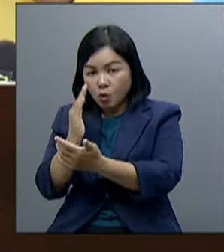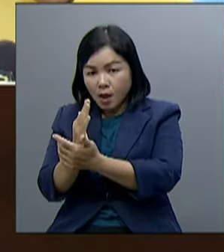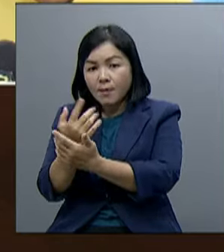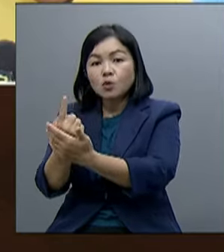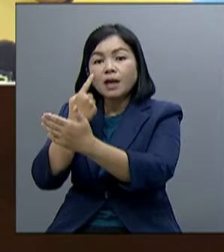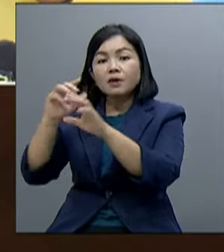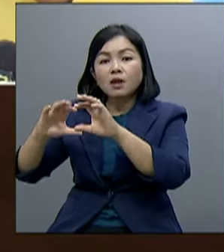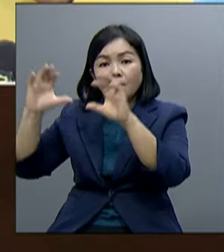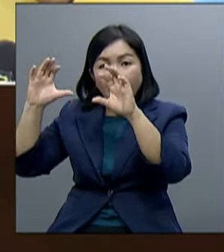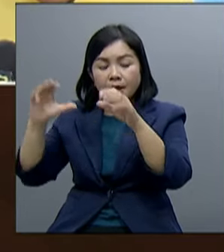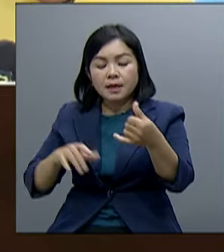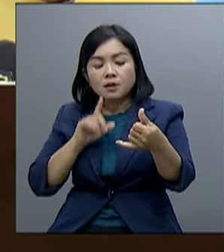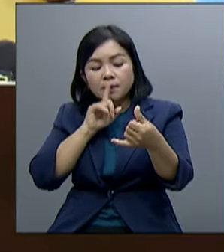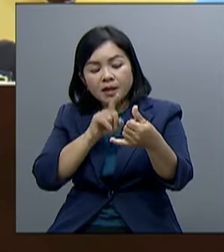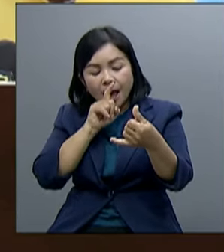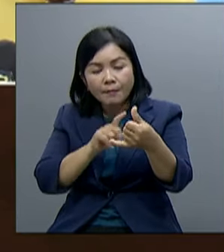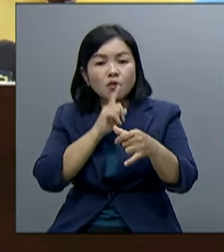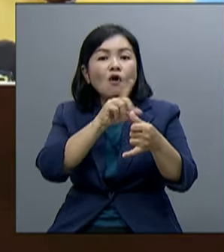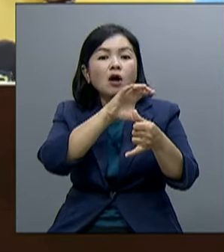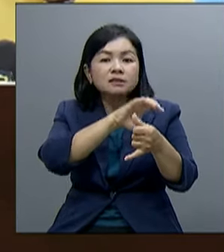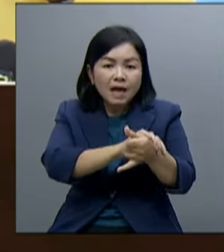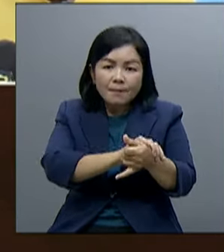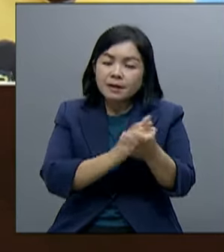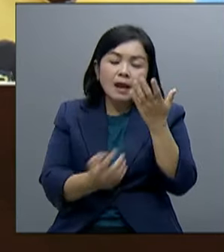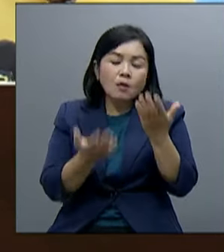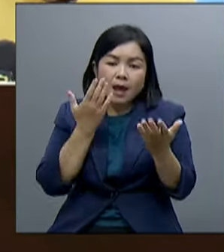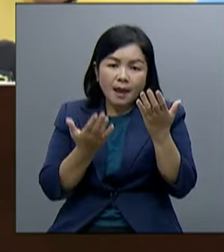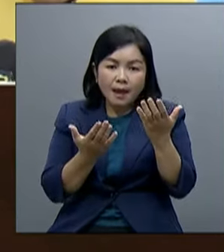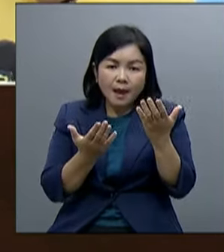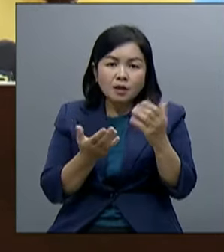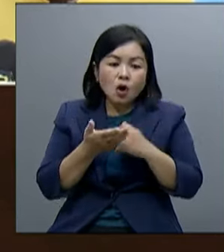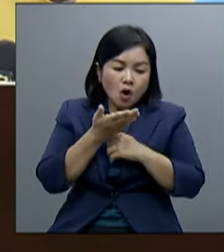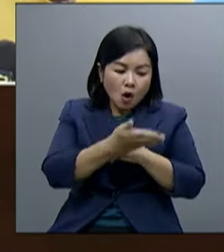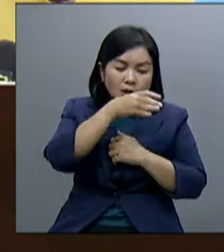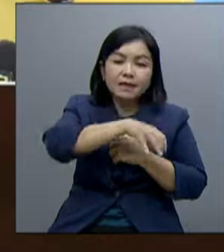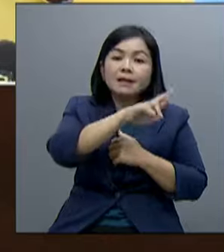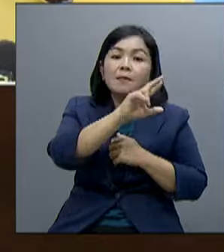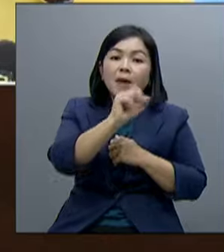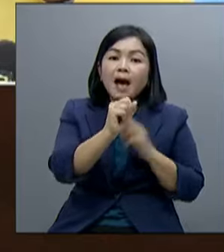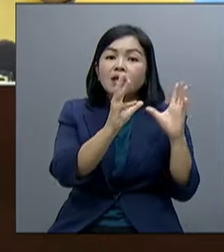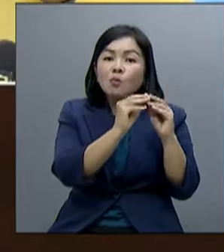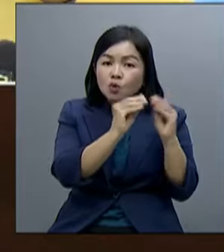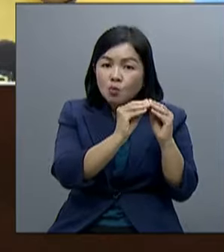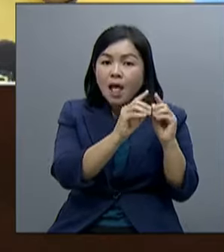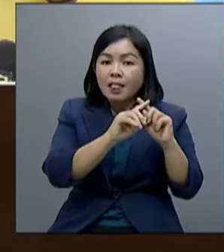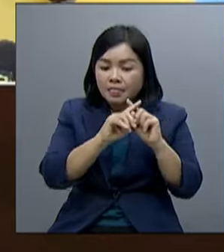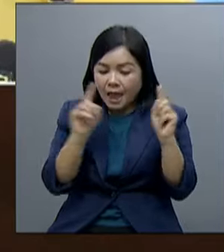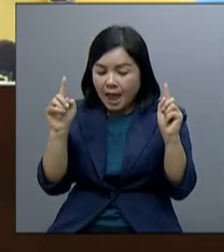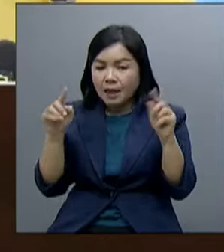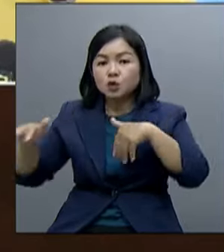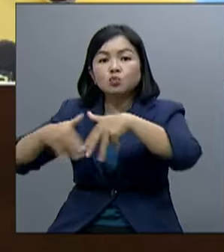ไปสอบสวนหรือจะไปออกหมายจับหรือจะจับใครเนี่ยต้องขออนุญาตสภาแต่กรณีที่ประชา